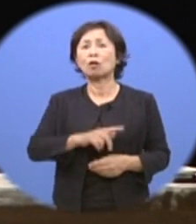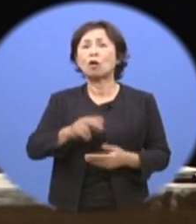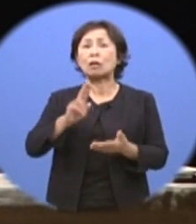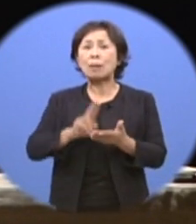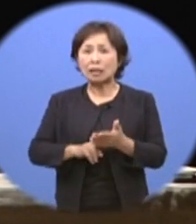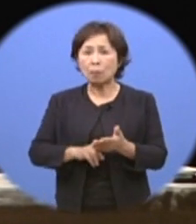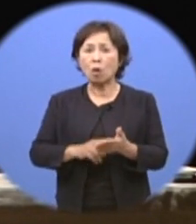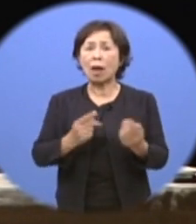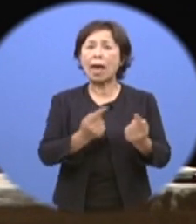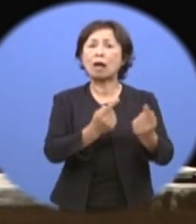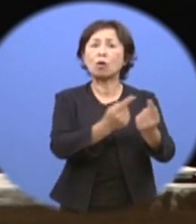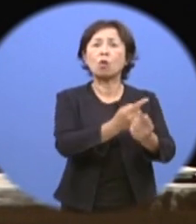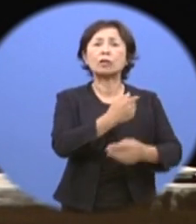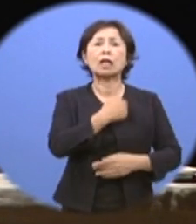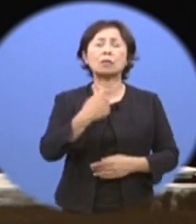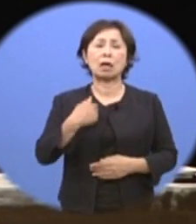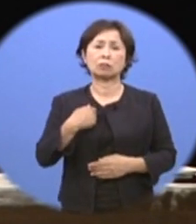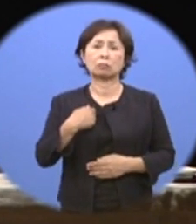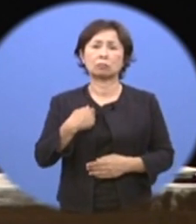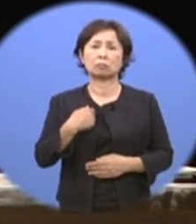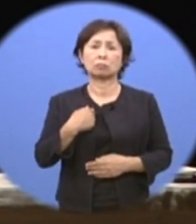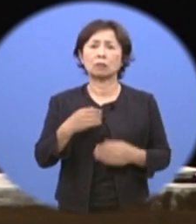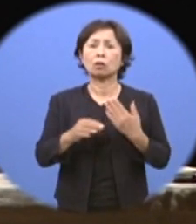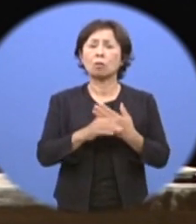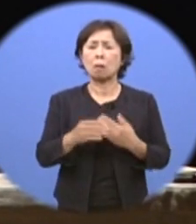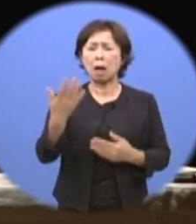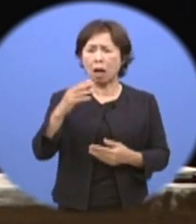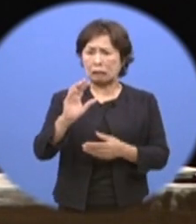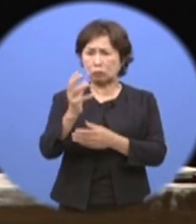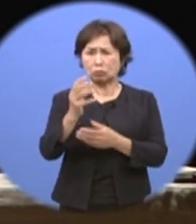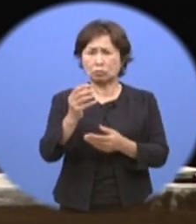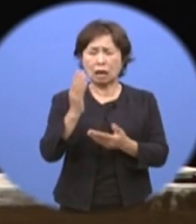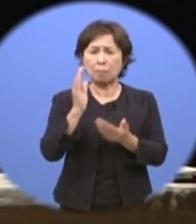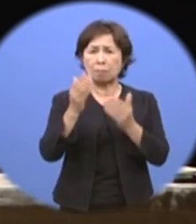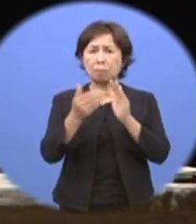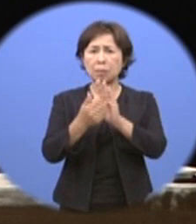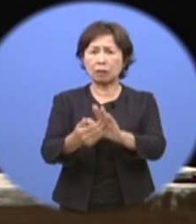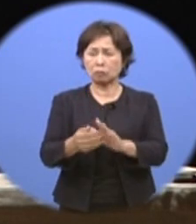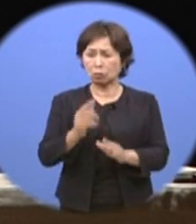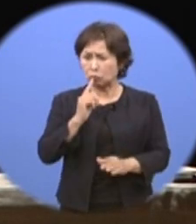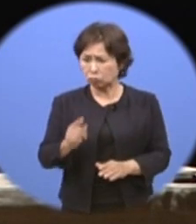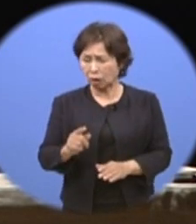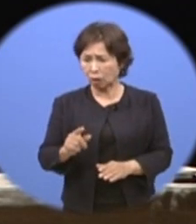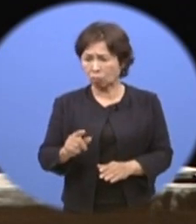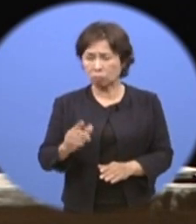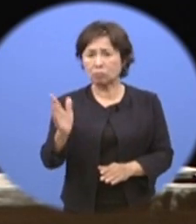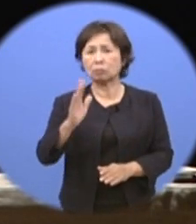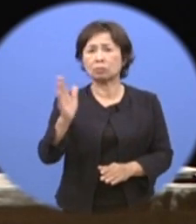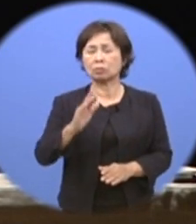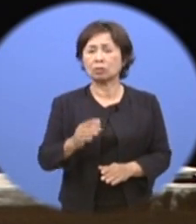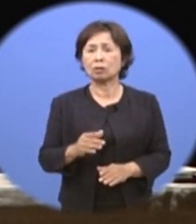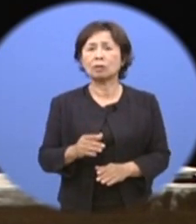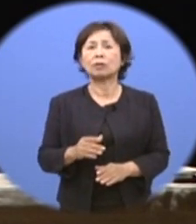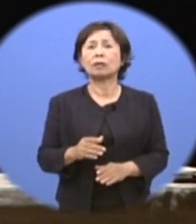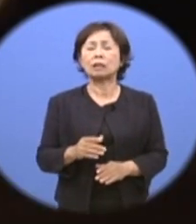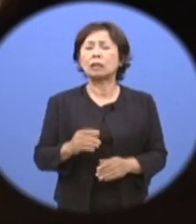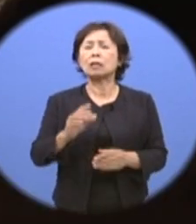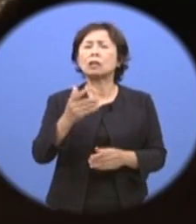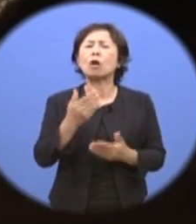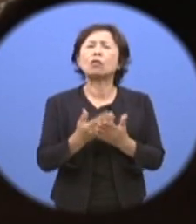。あなたもう救急車呼ばんって言うたやないのって、ダメですよ、呼んでください言うたら呼んでくださいね。